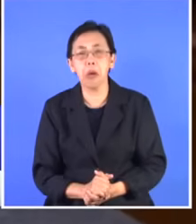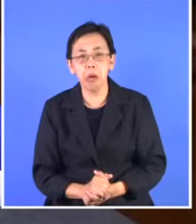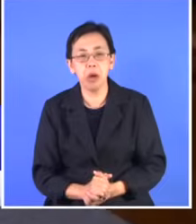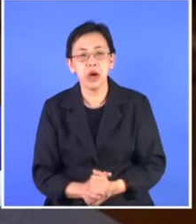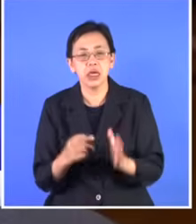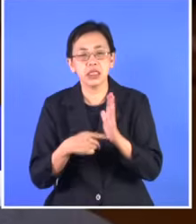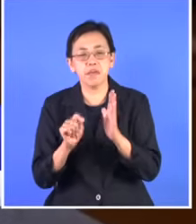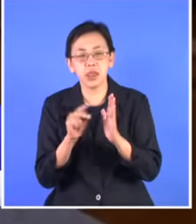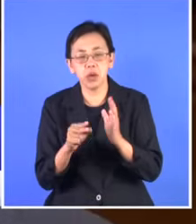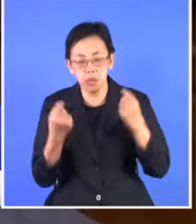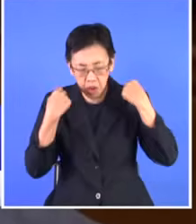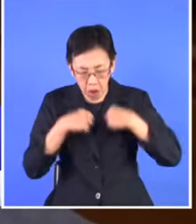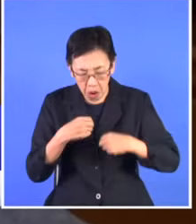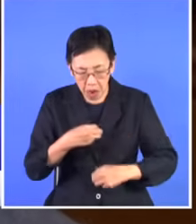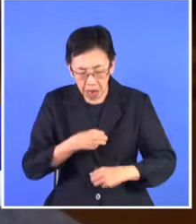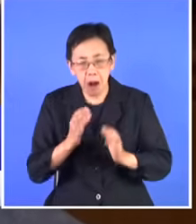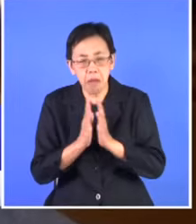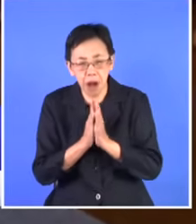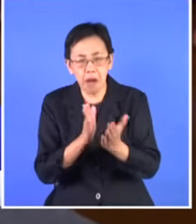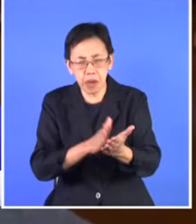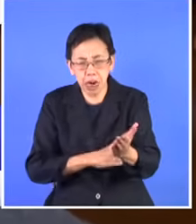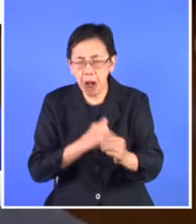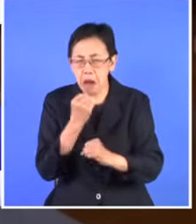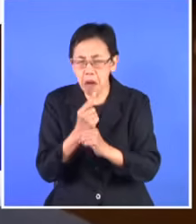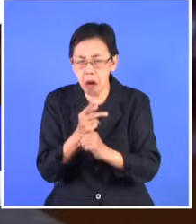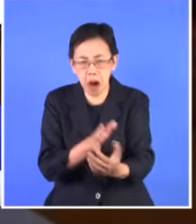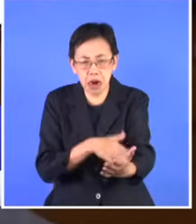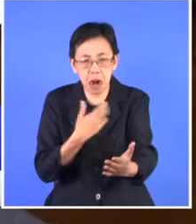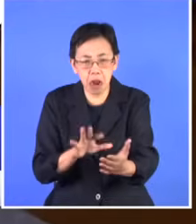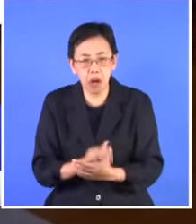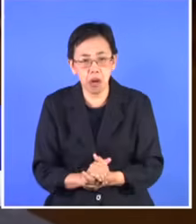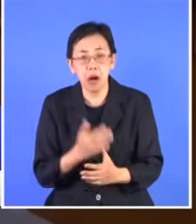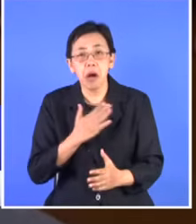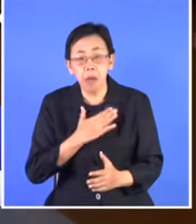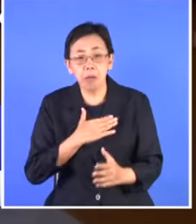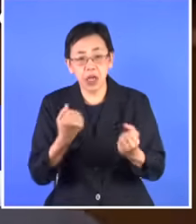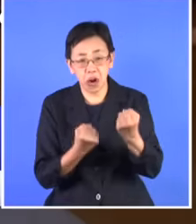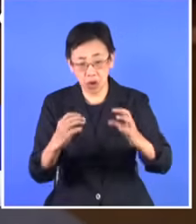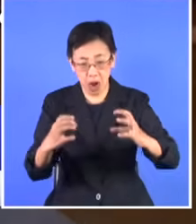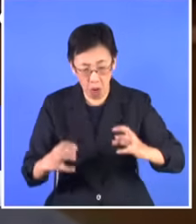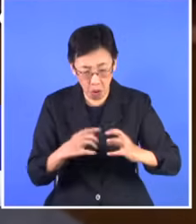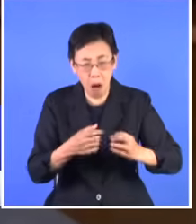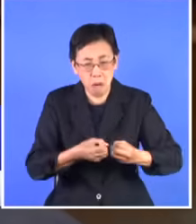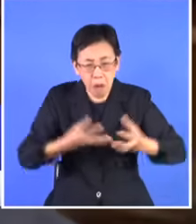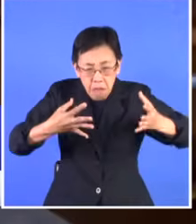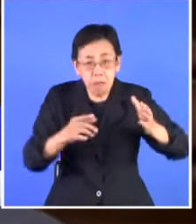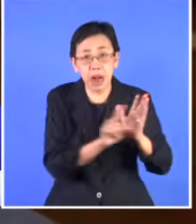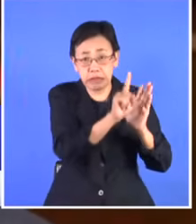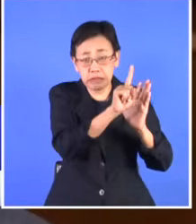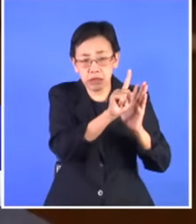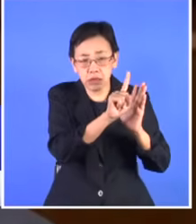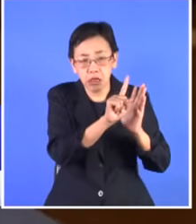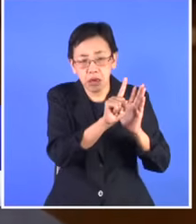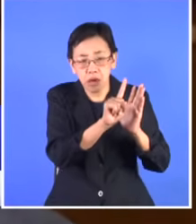แล้วคล้องมามาๆมามากอันนี้ผมอยากแตกมา 2รอบแล้วนะโออยากระเบิดแบบนี้มา 2รอบแล้วรอบแรกก็